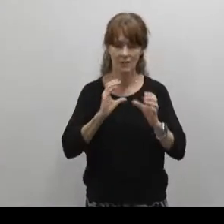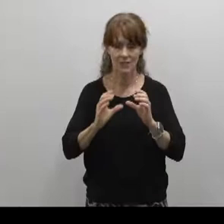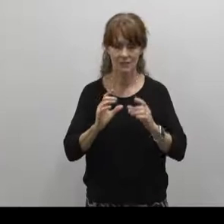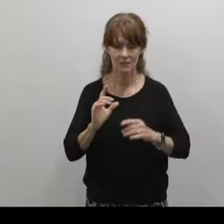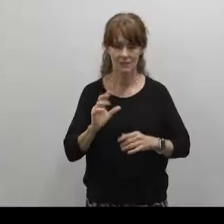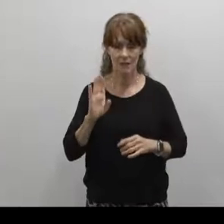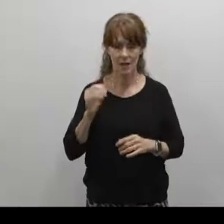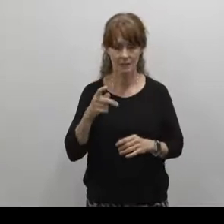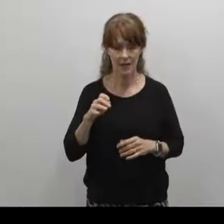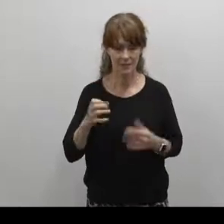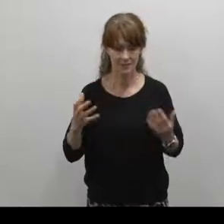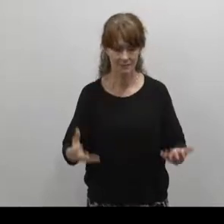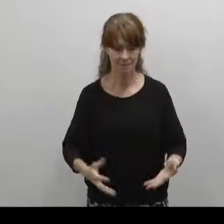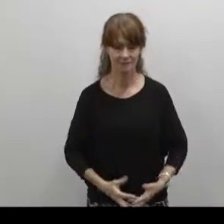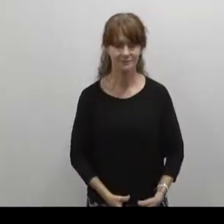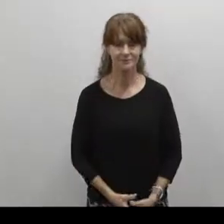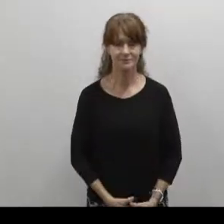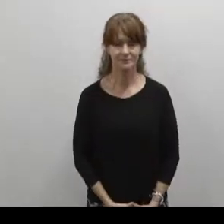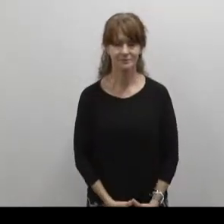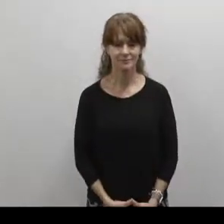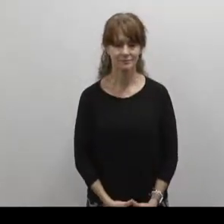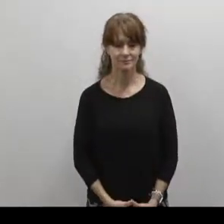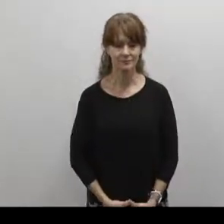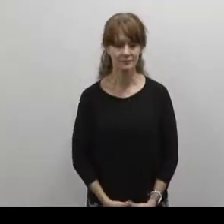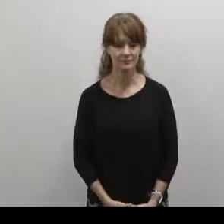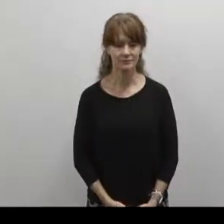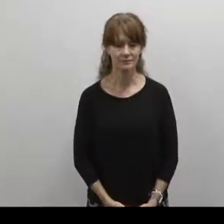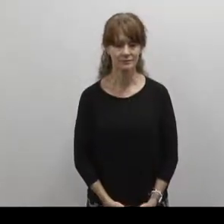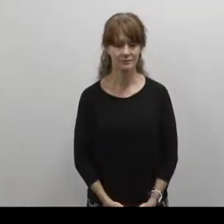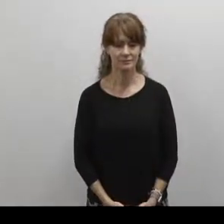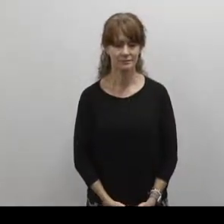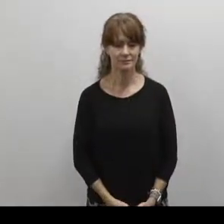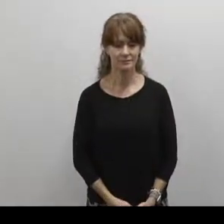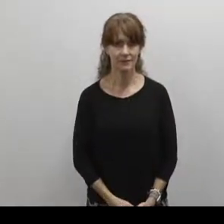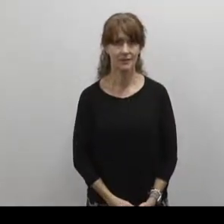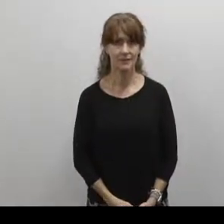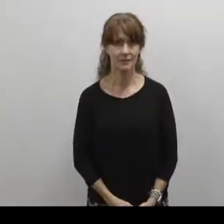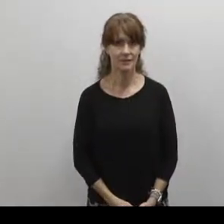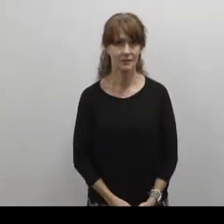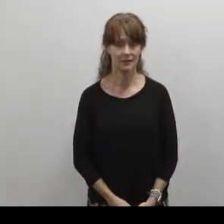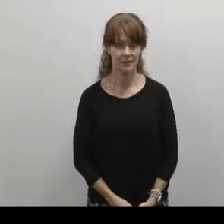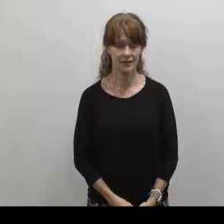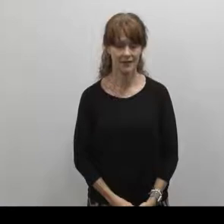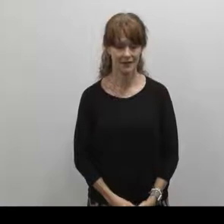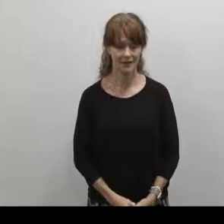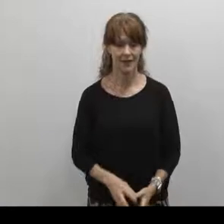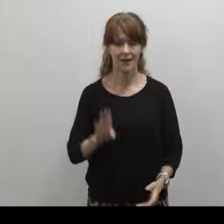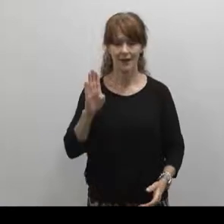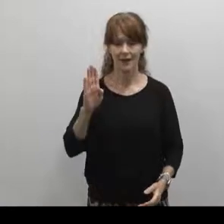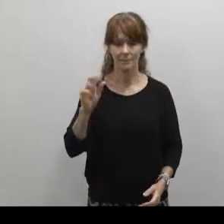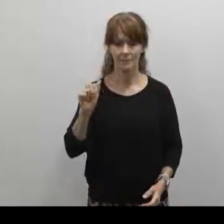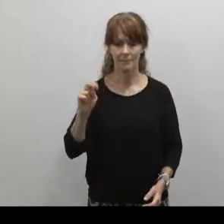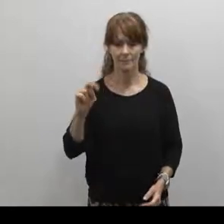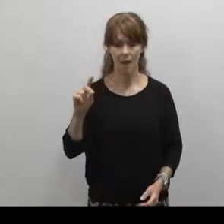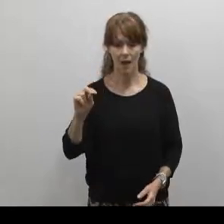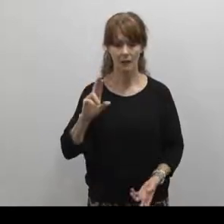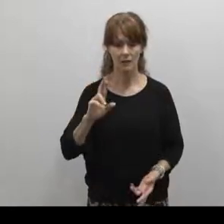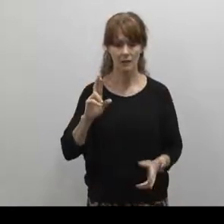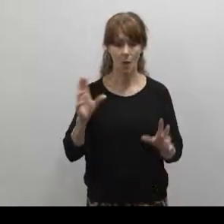châu từ cô nhiều bài thông bay mùi tiết rồi mùi cổ vì mình chọn cả bẹp bọn cái